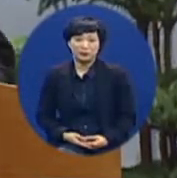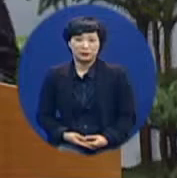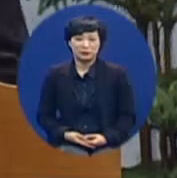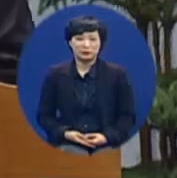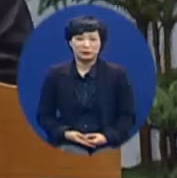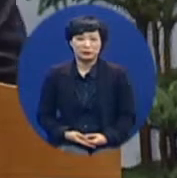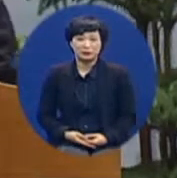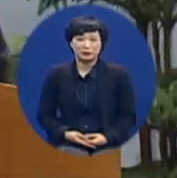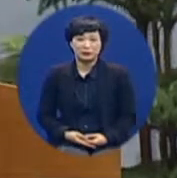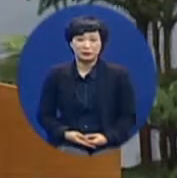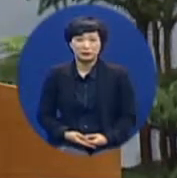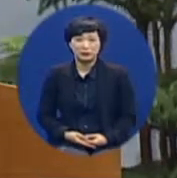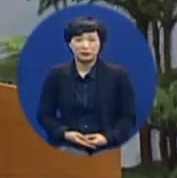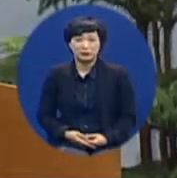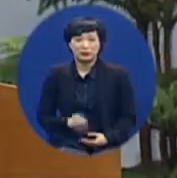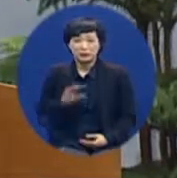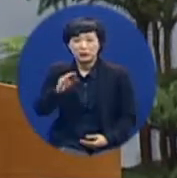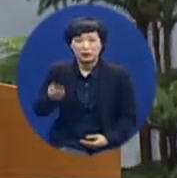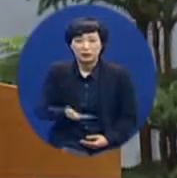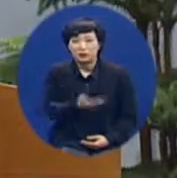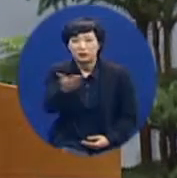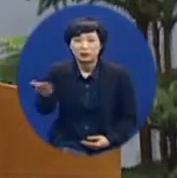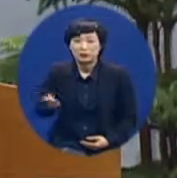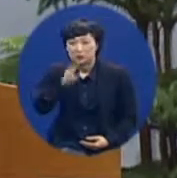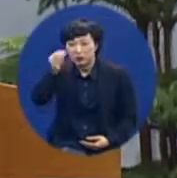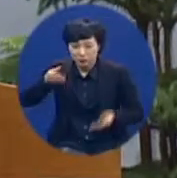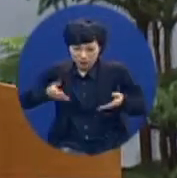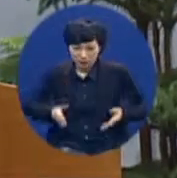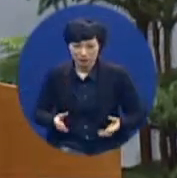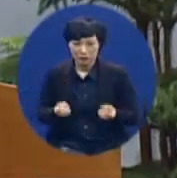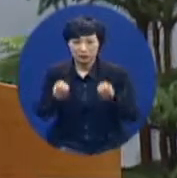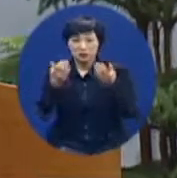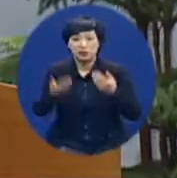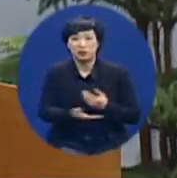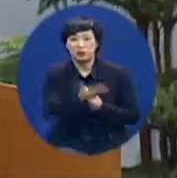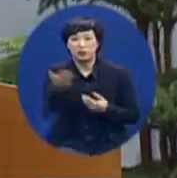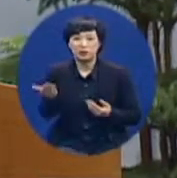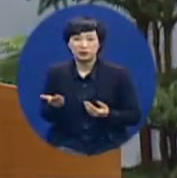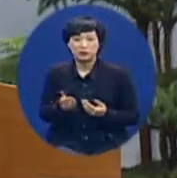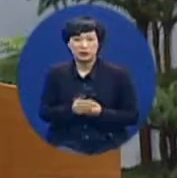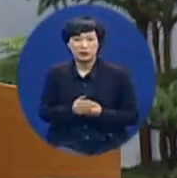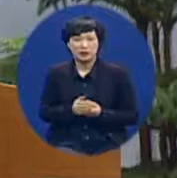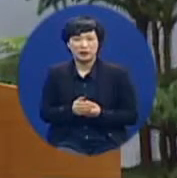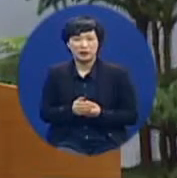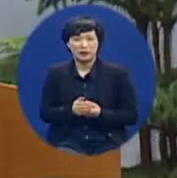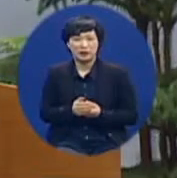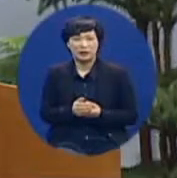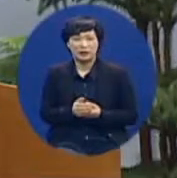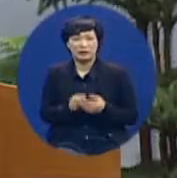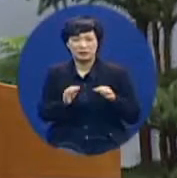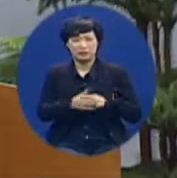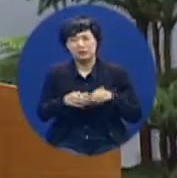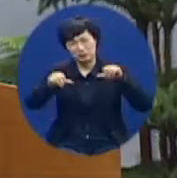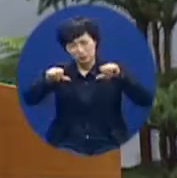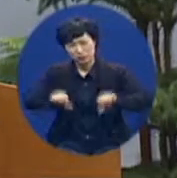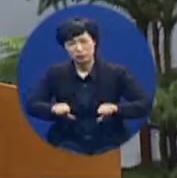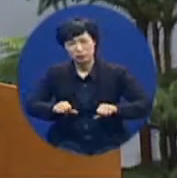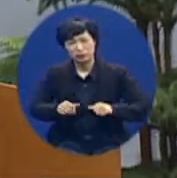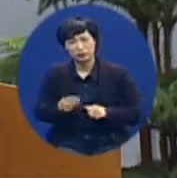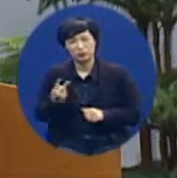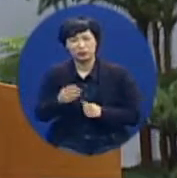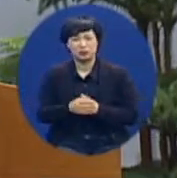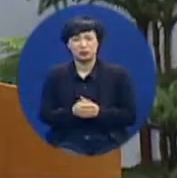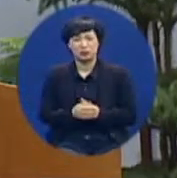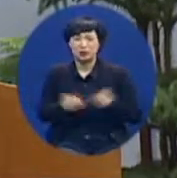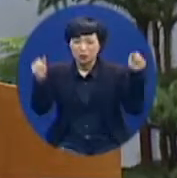아멘 이 성탄절이 장난을 지나서 저주 저주를